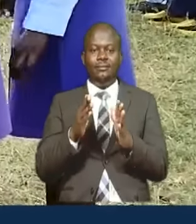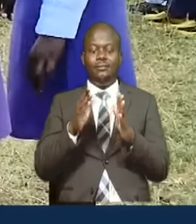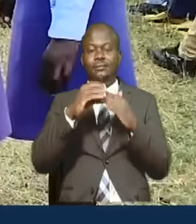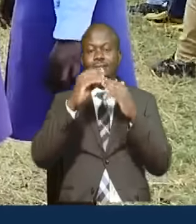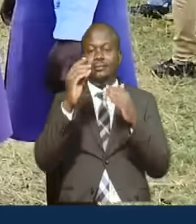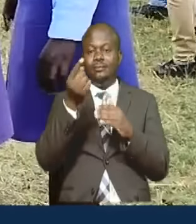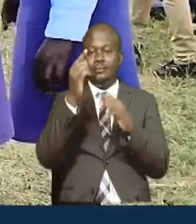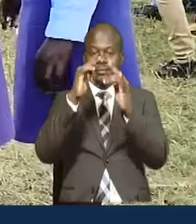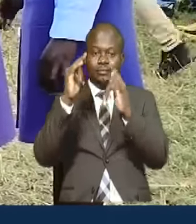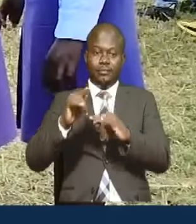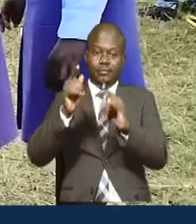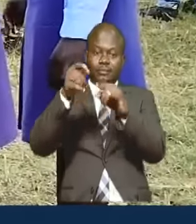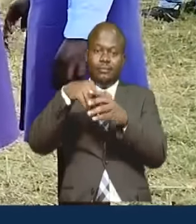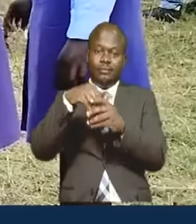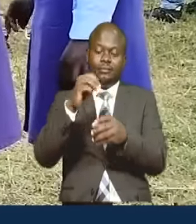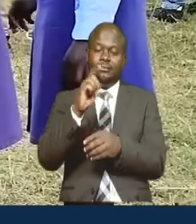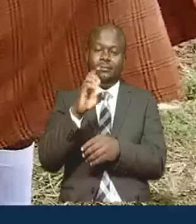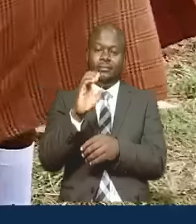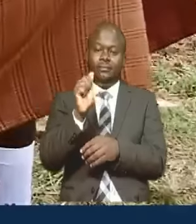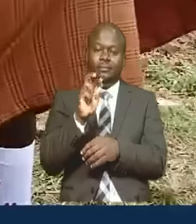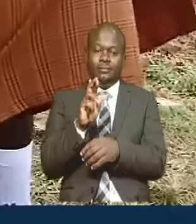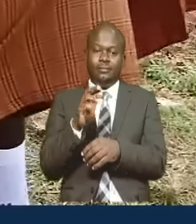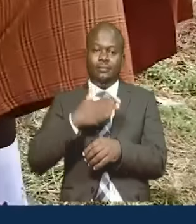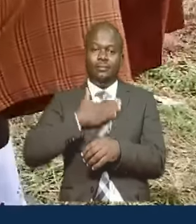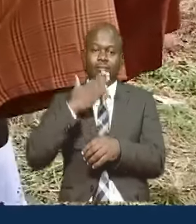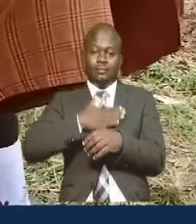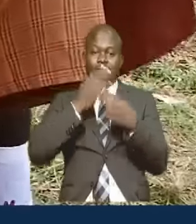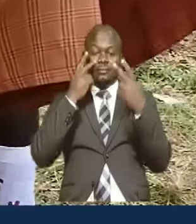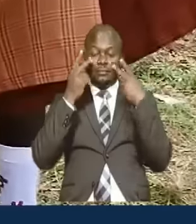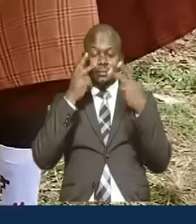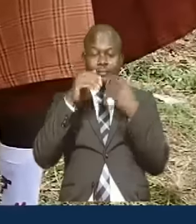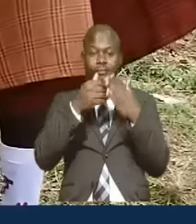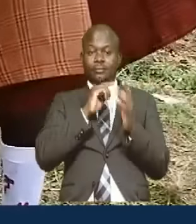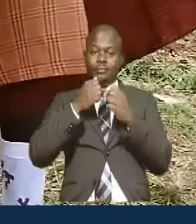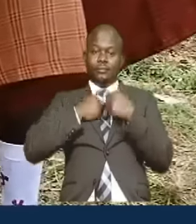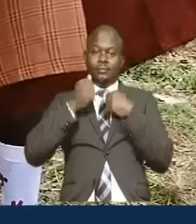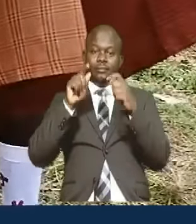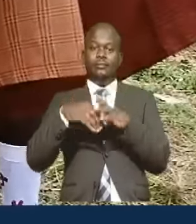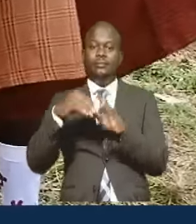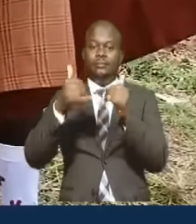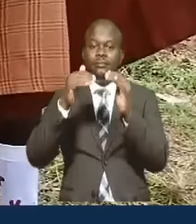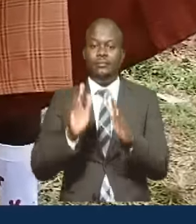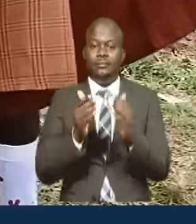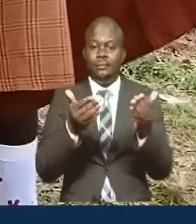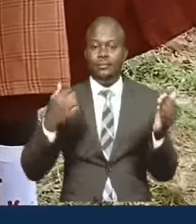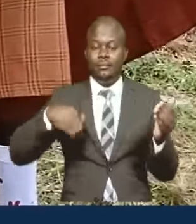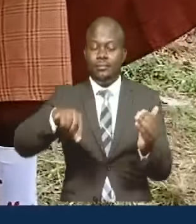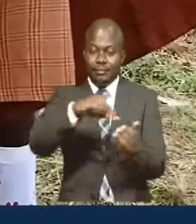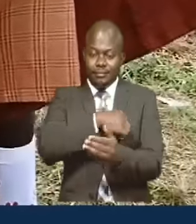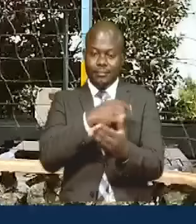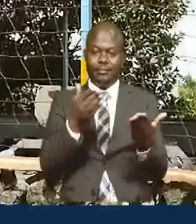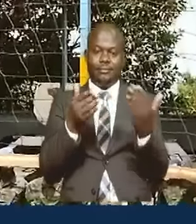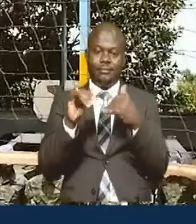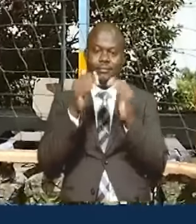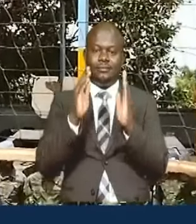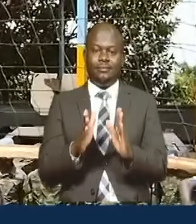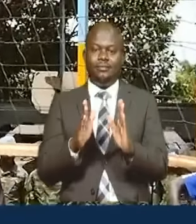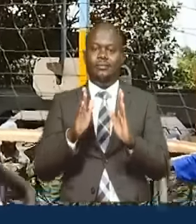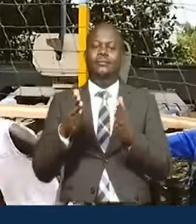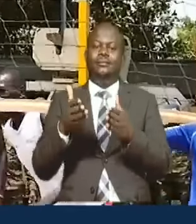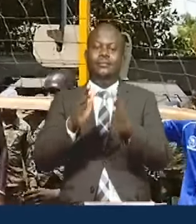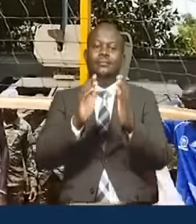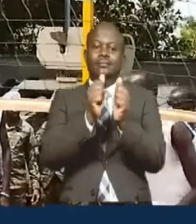w'inkambi twagiyeho ya Marakari atubwira ati nshimishwa no kubona ingabo z'u Rwanda ukuntu zikina n'abana bacu bari gukina hariya ku muhanda aho